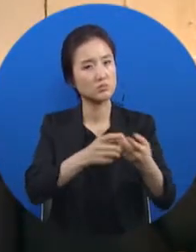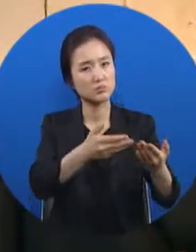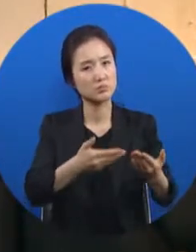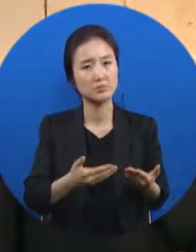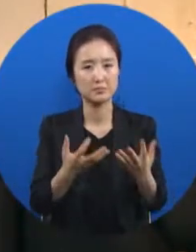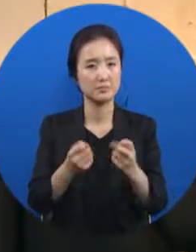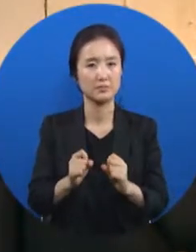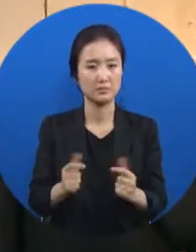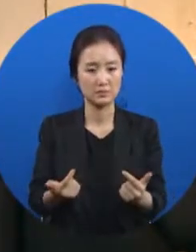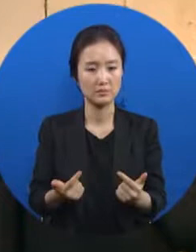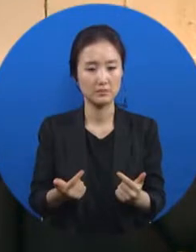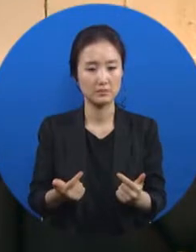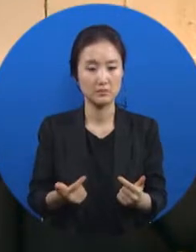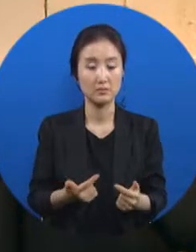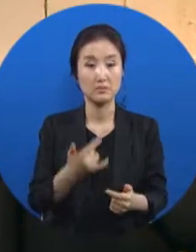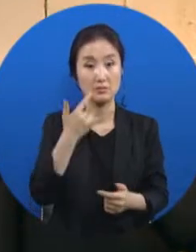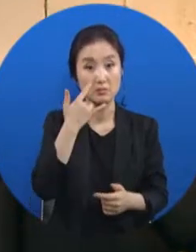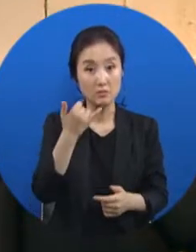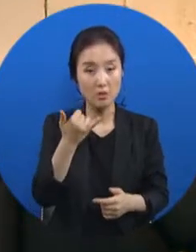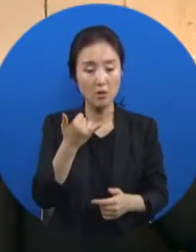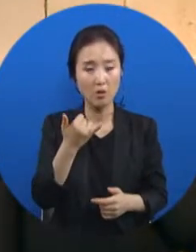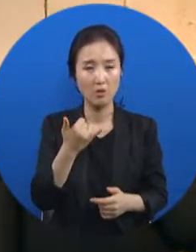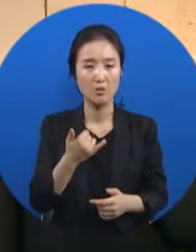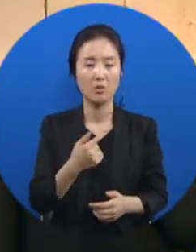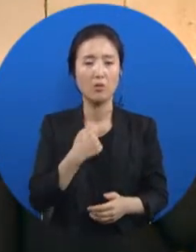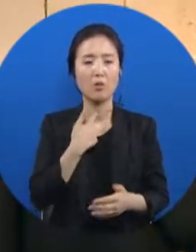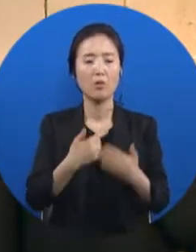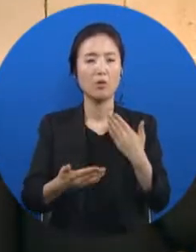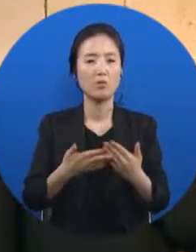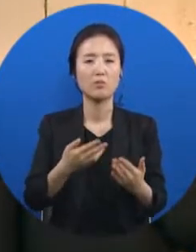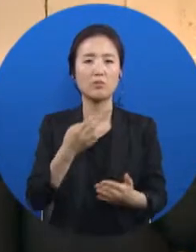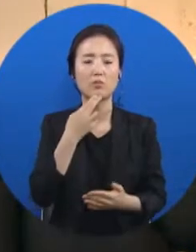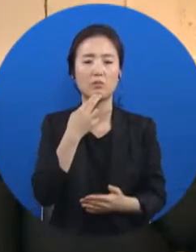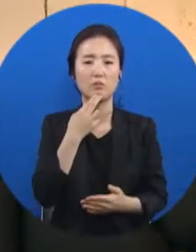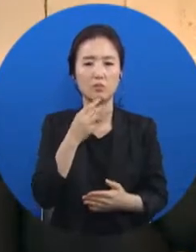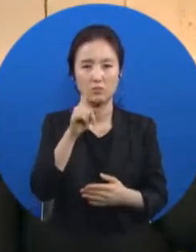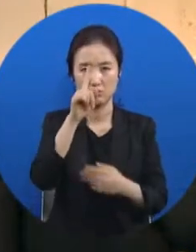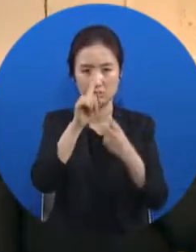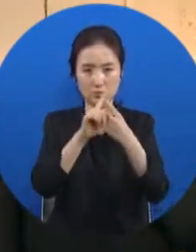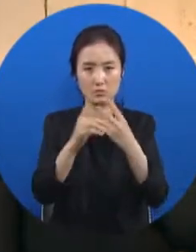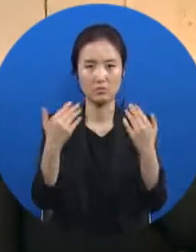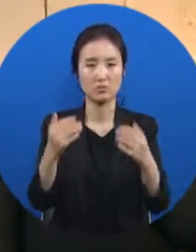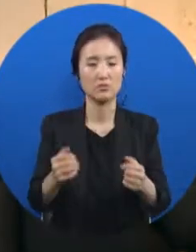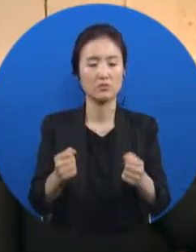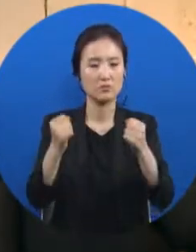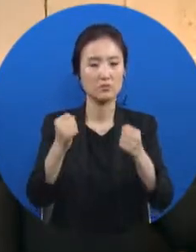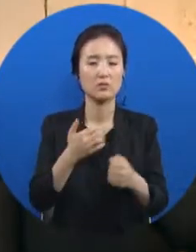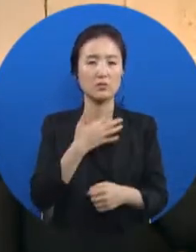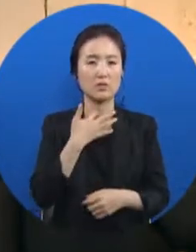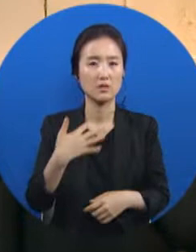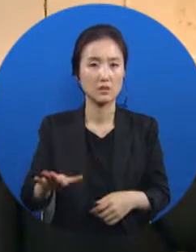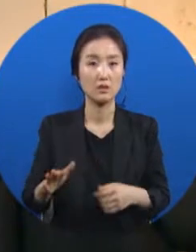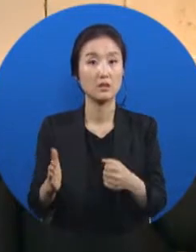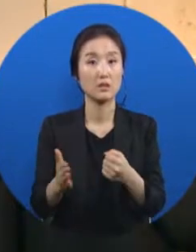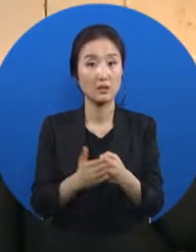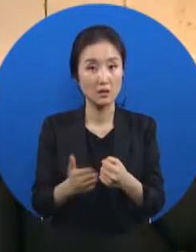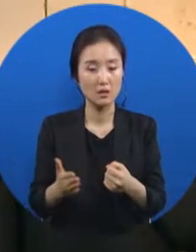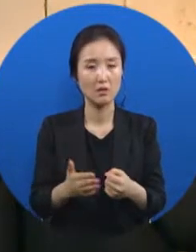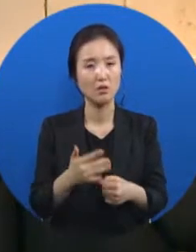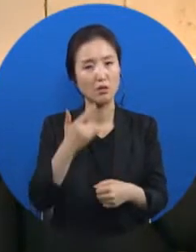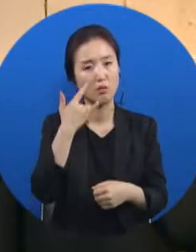경험한 만큼 성장하지만 경험이 없으시니까 저한테 어떤 학교생활 어떻게 해라 어떻게 해라 이런 것보다는